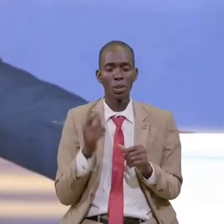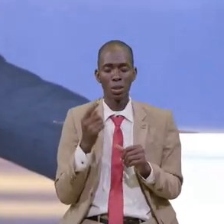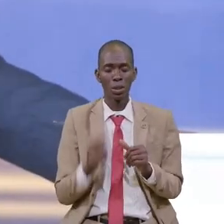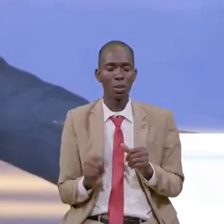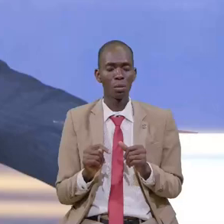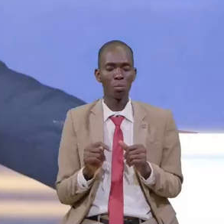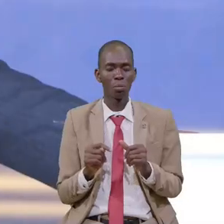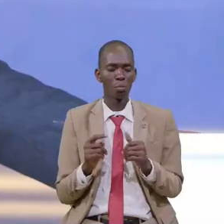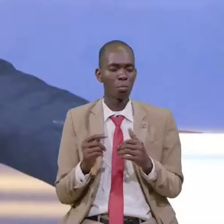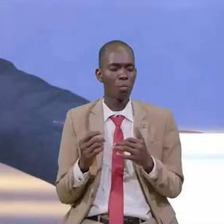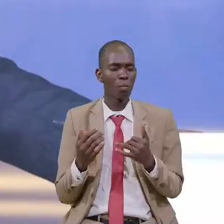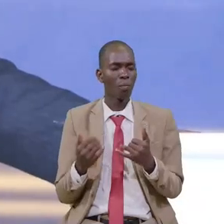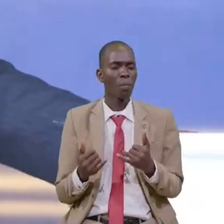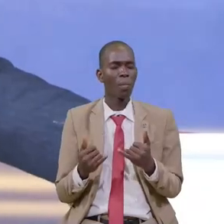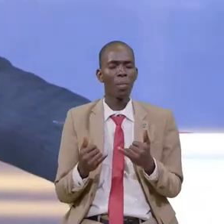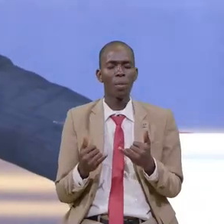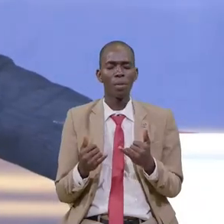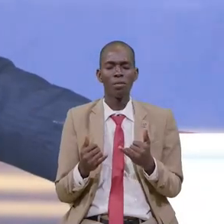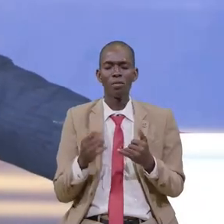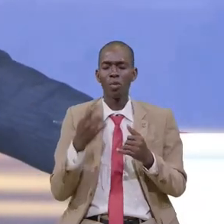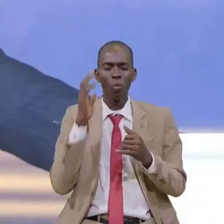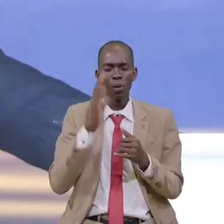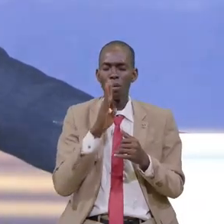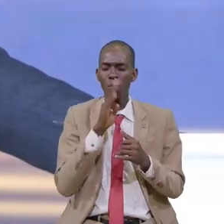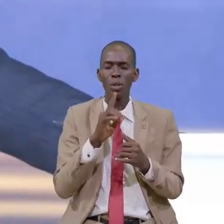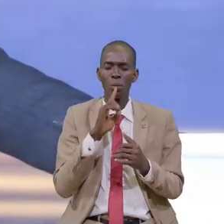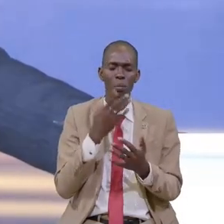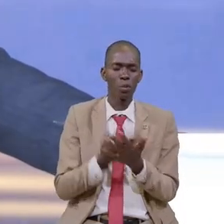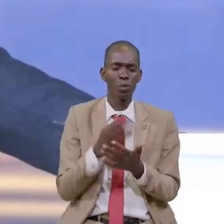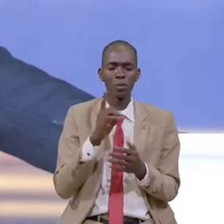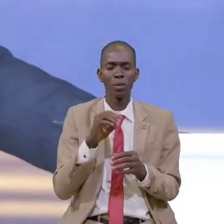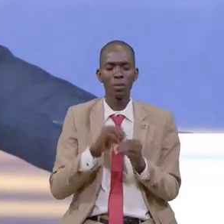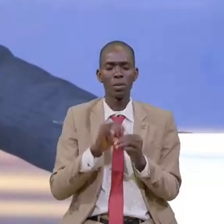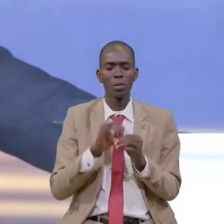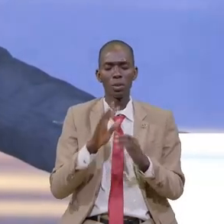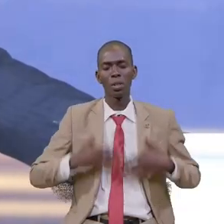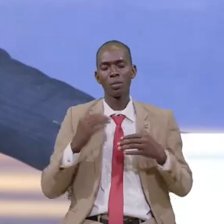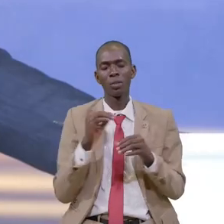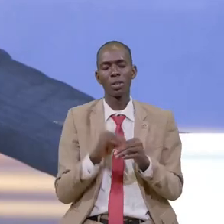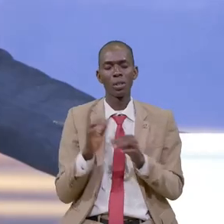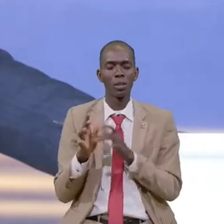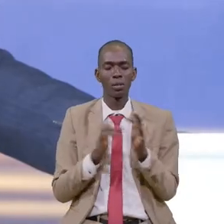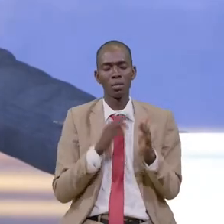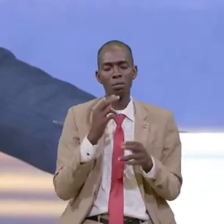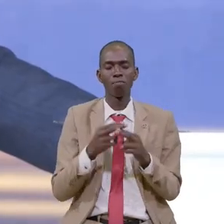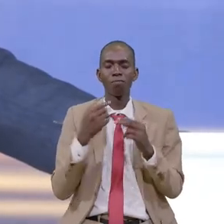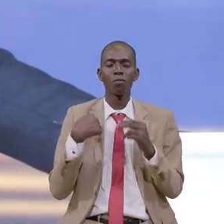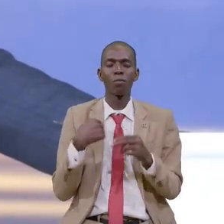soit présente, prééminente dans votre vie au nom de Jésus. Nous te remercions,